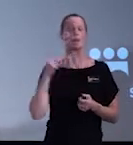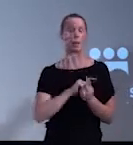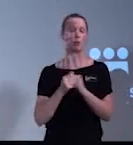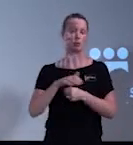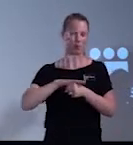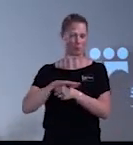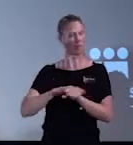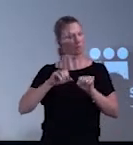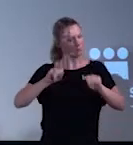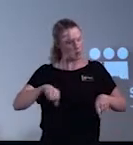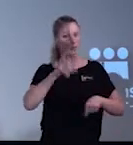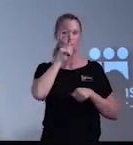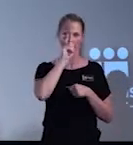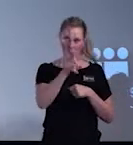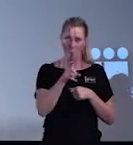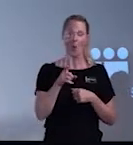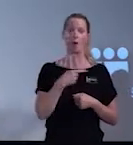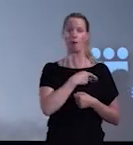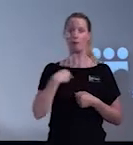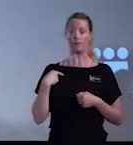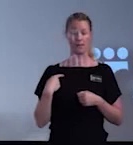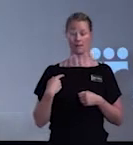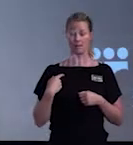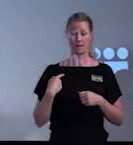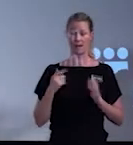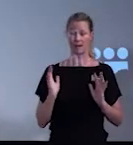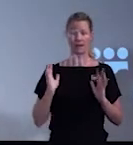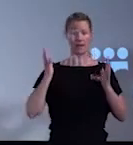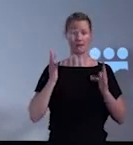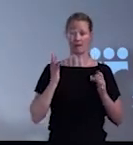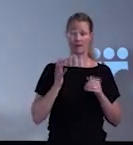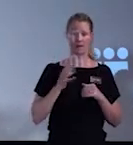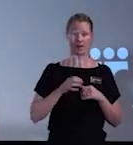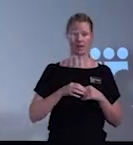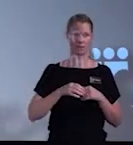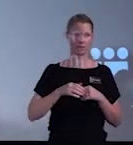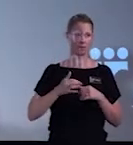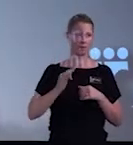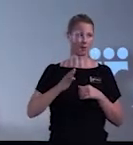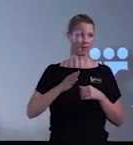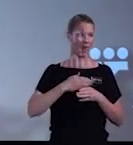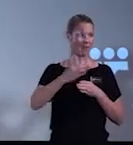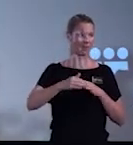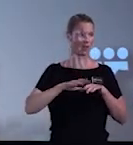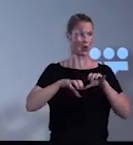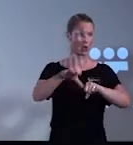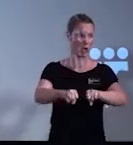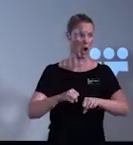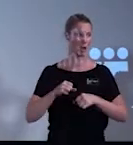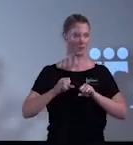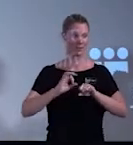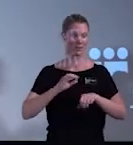politikområden måste förstå att vi lever i en postkolonial västerländsk verklighet där